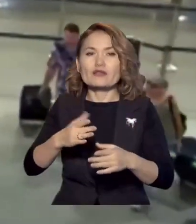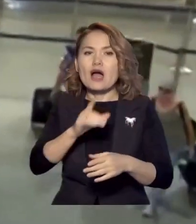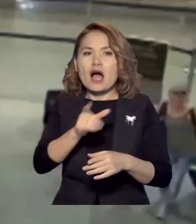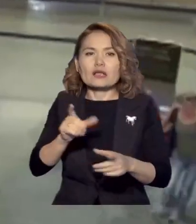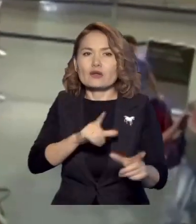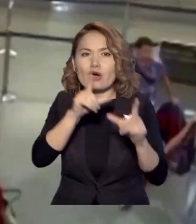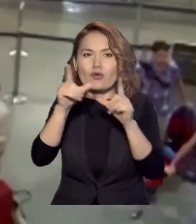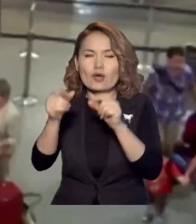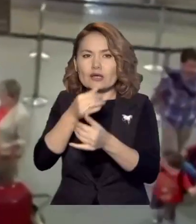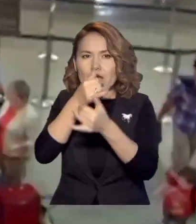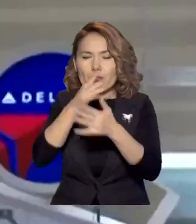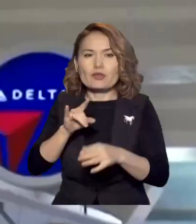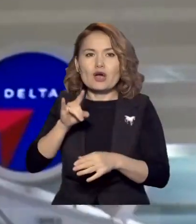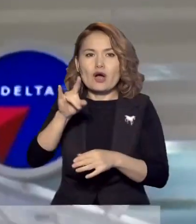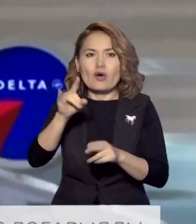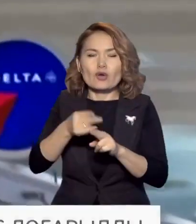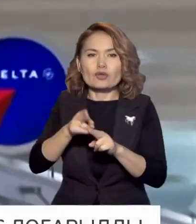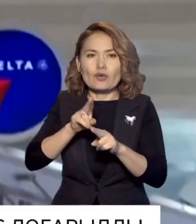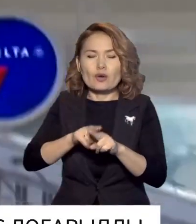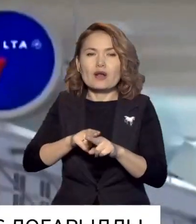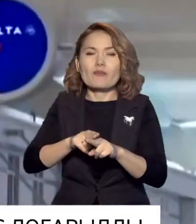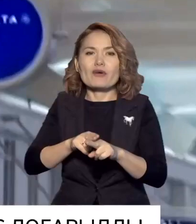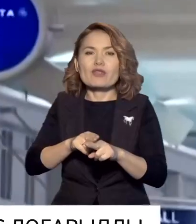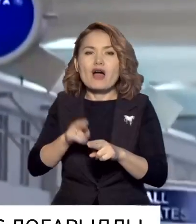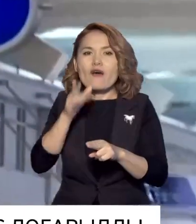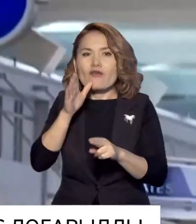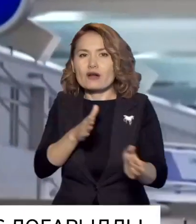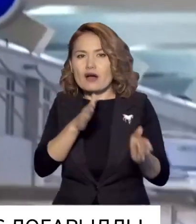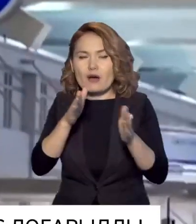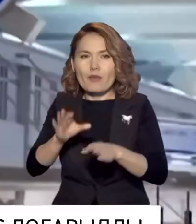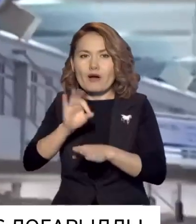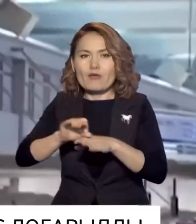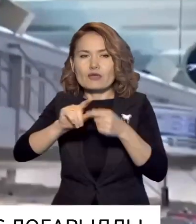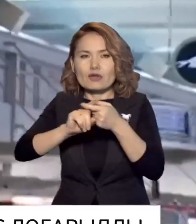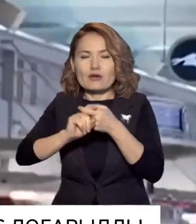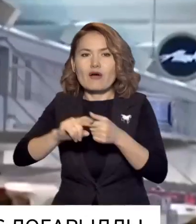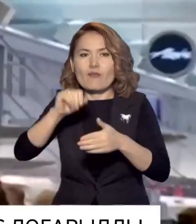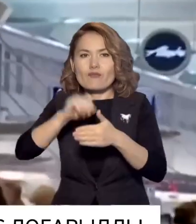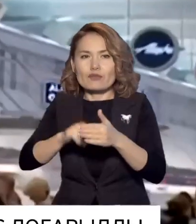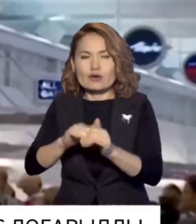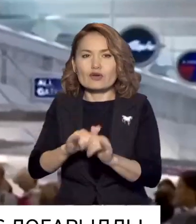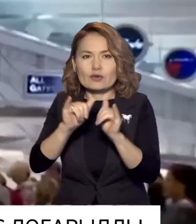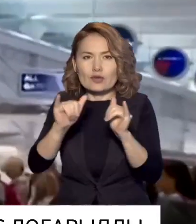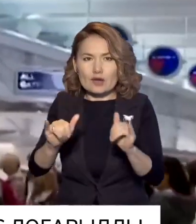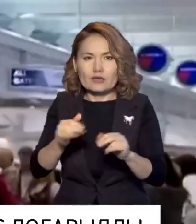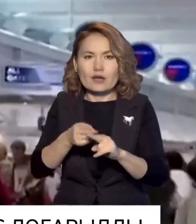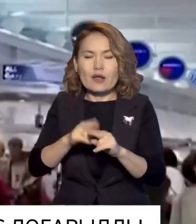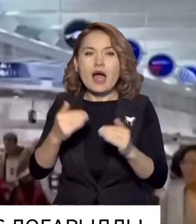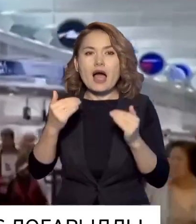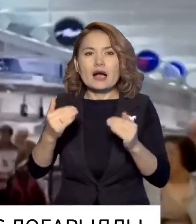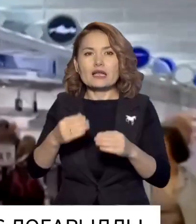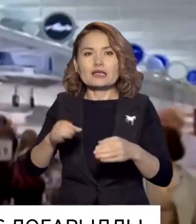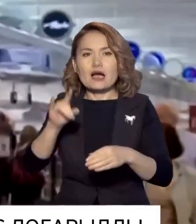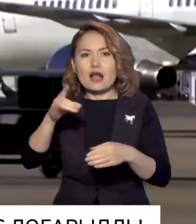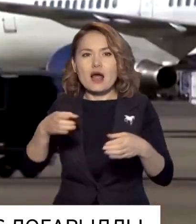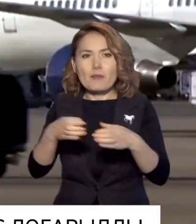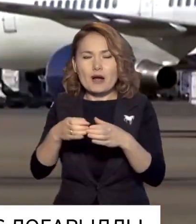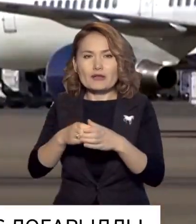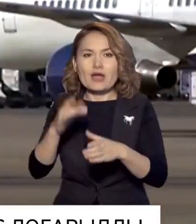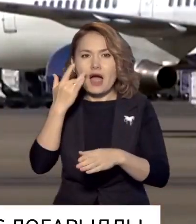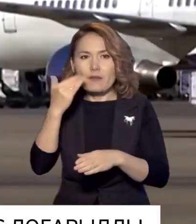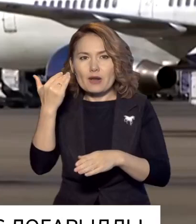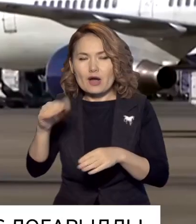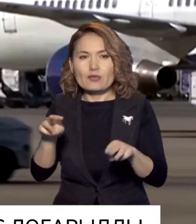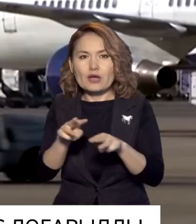мүмкін. Ұшақтардың сапарға аттанбауына елде коронавирустың омикрон штамының тез тарауы себеп болды. Қазір аталған компаниялар Құрама